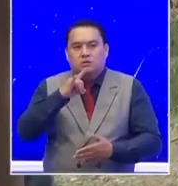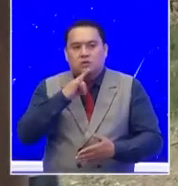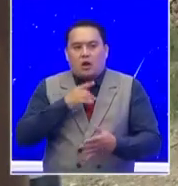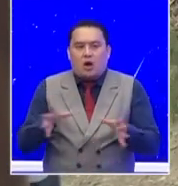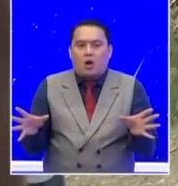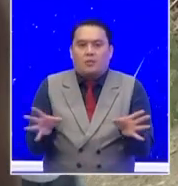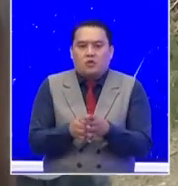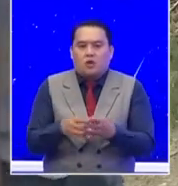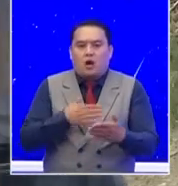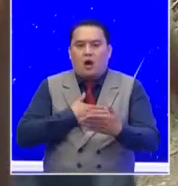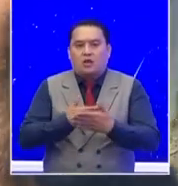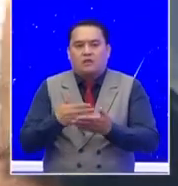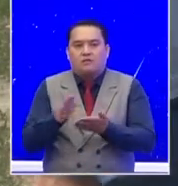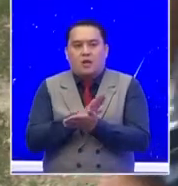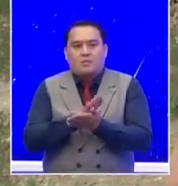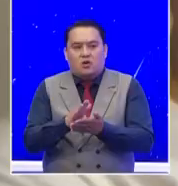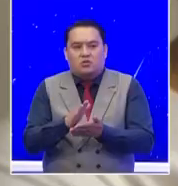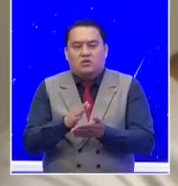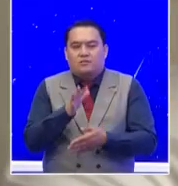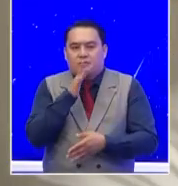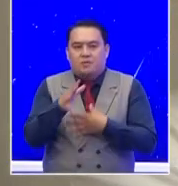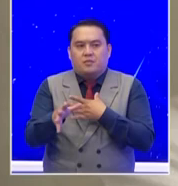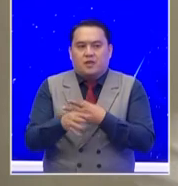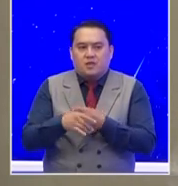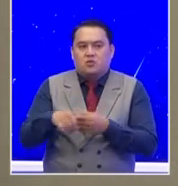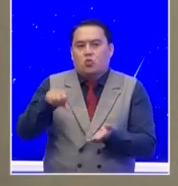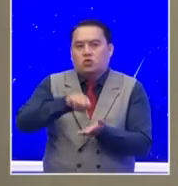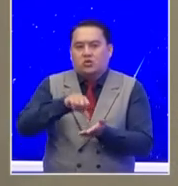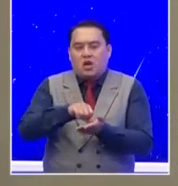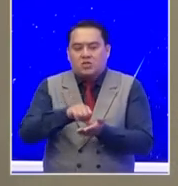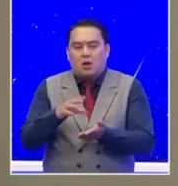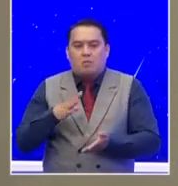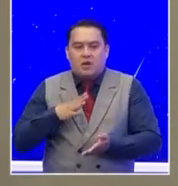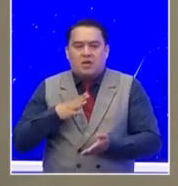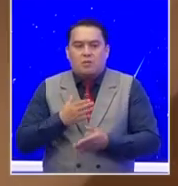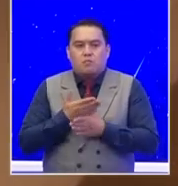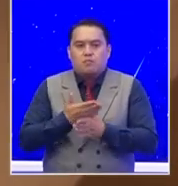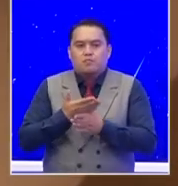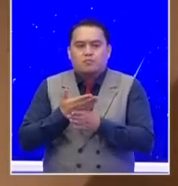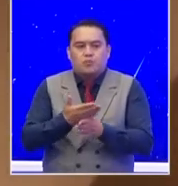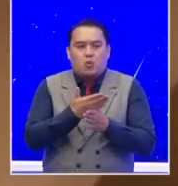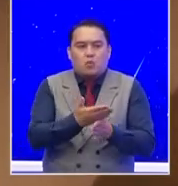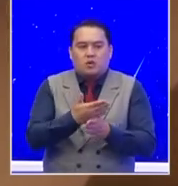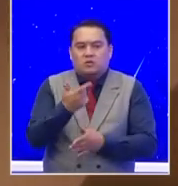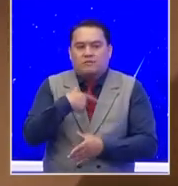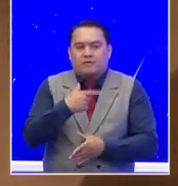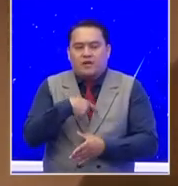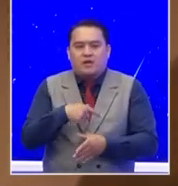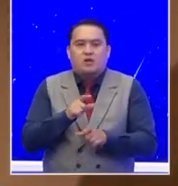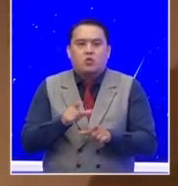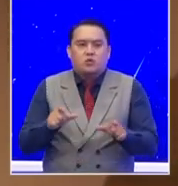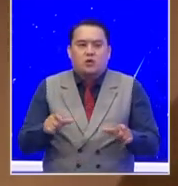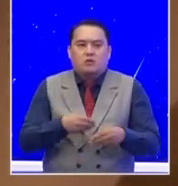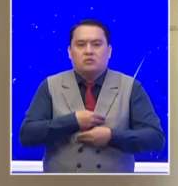объединения волонтеров лидерки z за это время она вместе с другими участниками движения оказала помощь многим сотням своих соотечественников